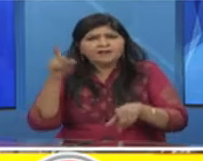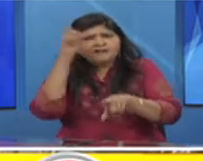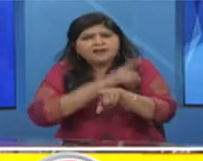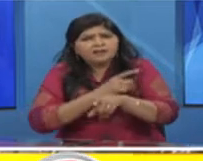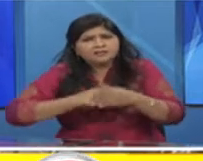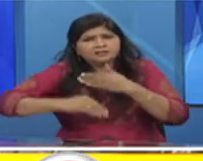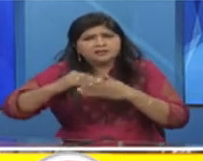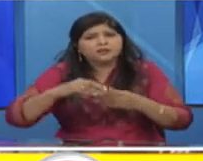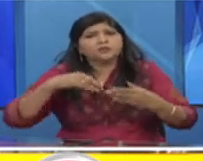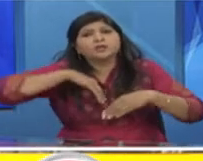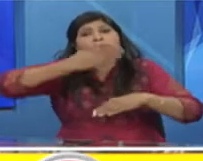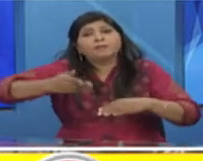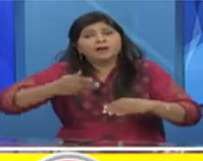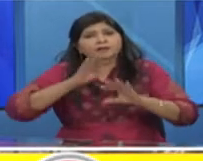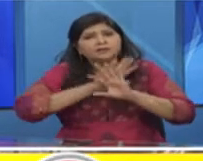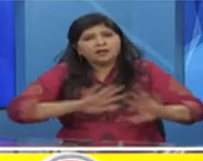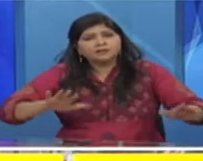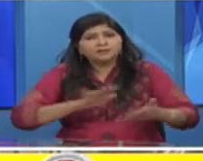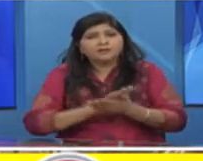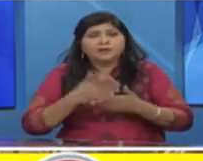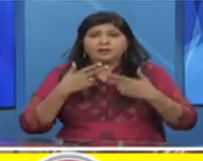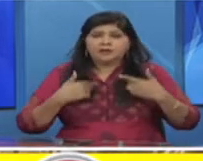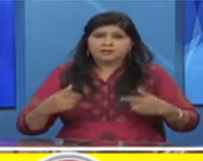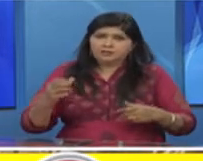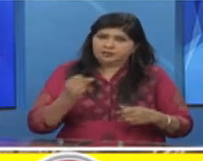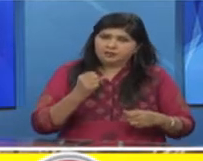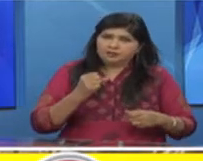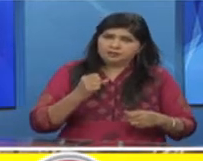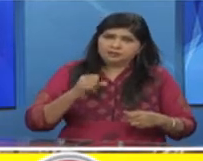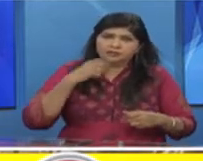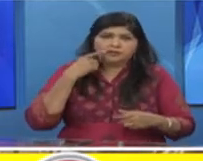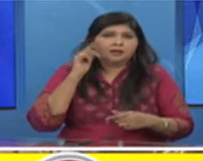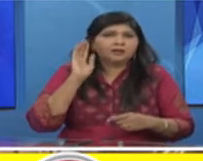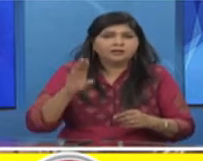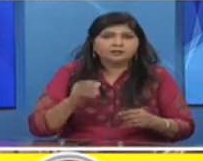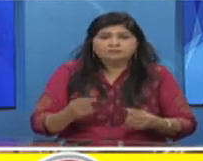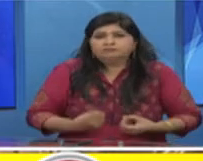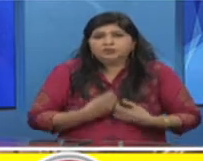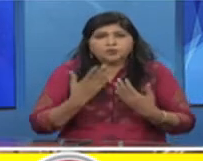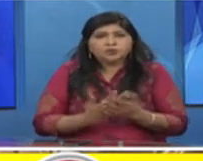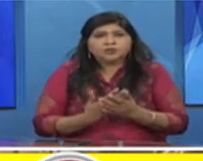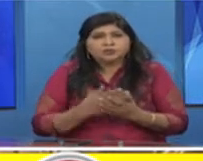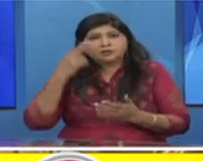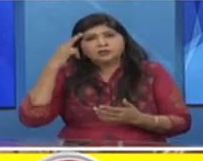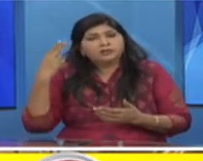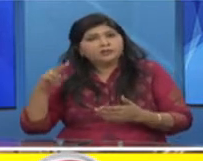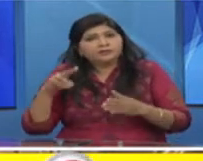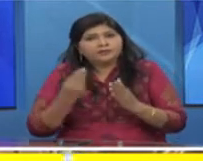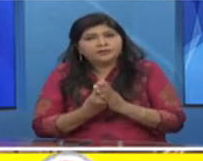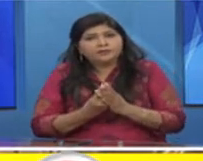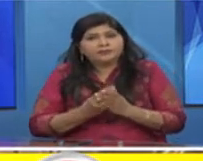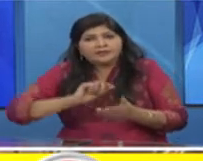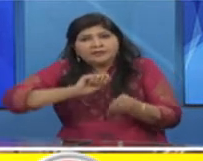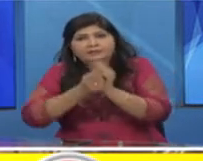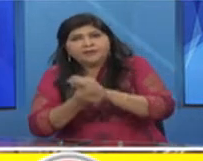चलता रहा। लेकिन जैसा ही फैसला आया, एक आनंददायक, आश्चर्यजनक